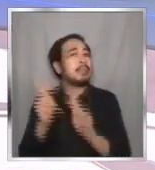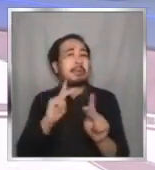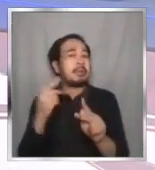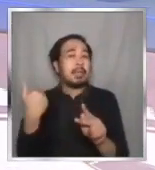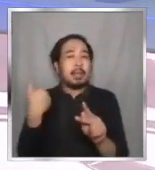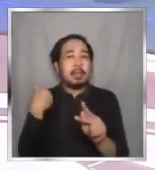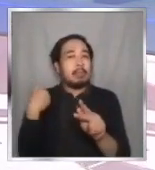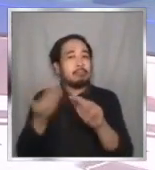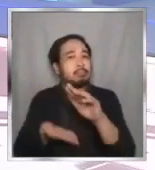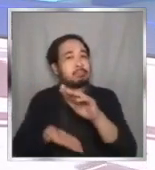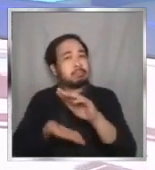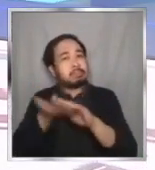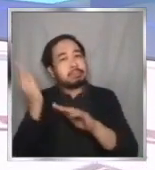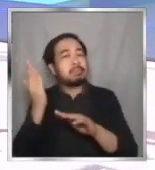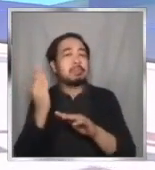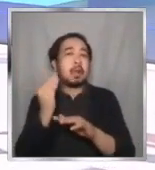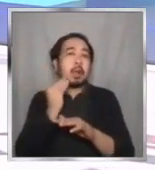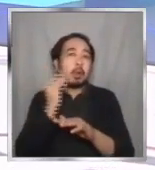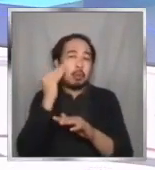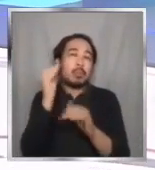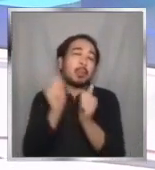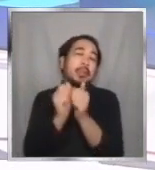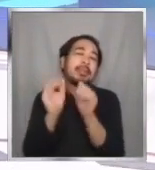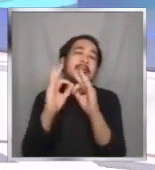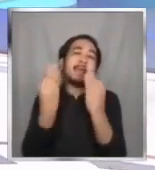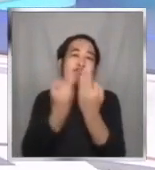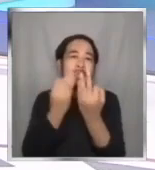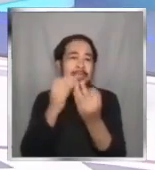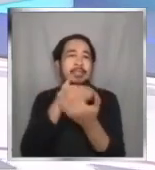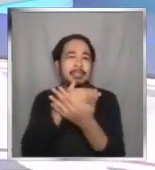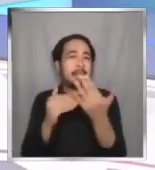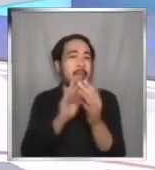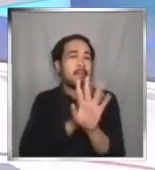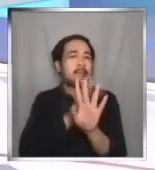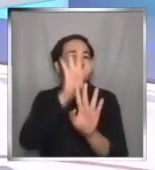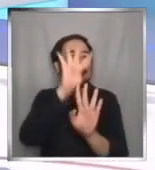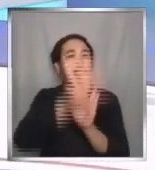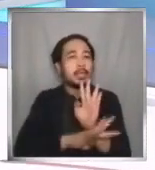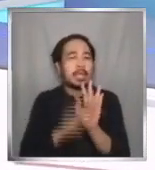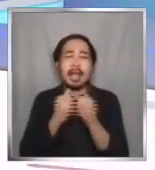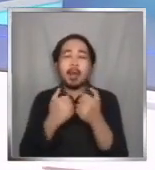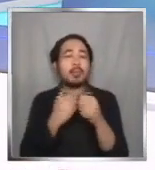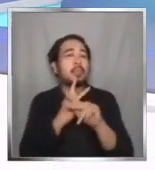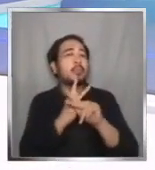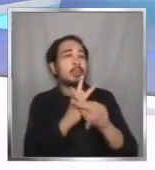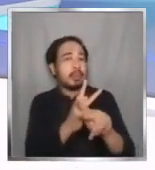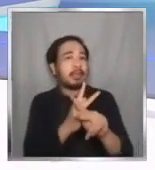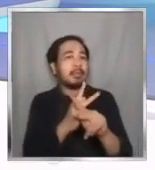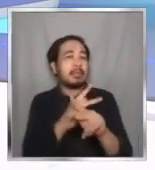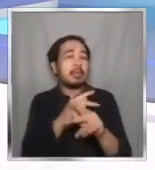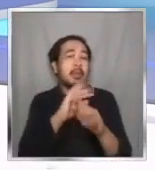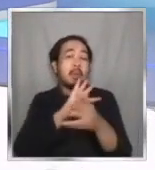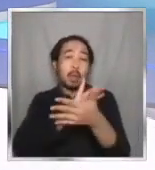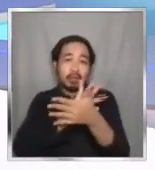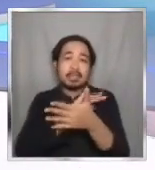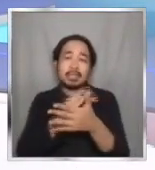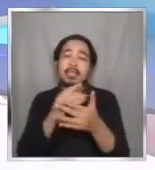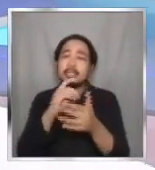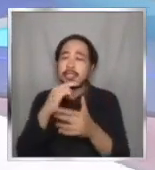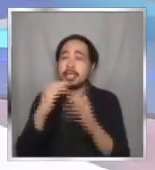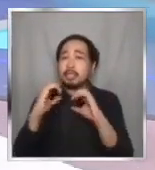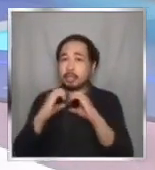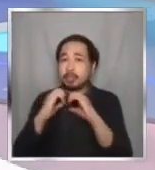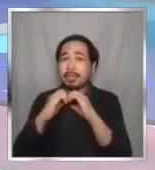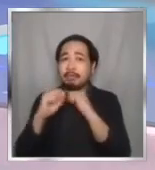frontliner. Para maprotektahan sila sa virus, patuloy ang pamamahagi ng GMA Kapuso Foundation ng mga